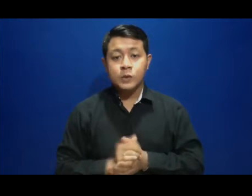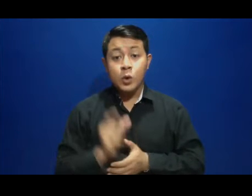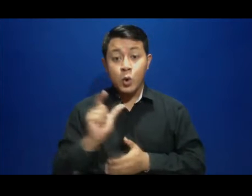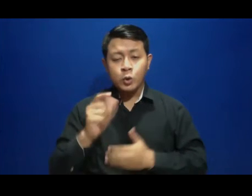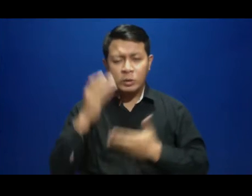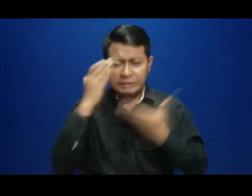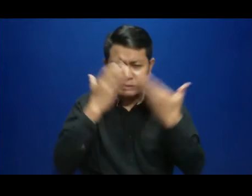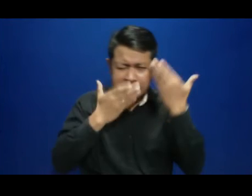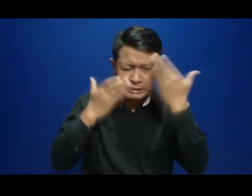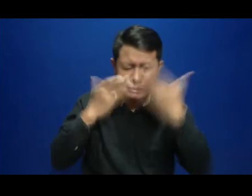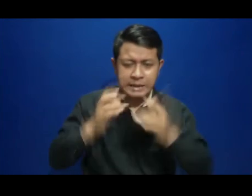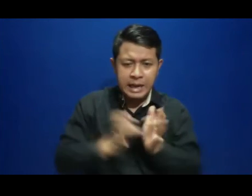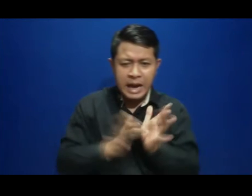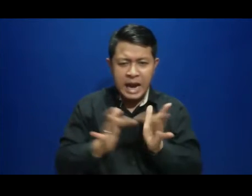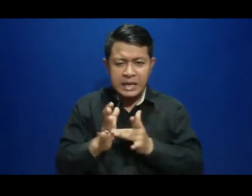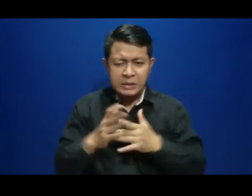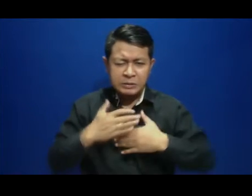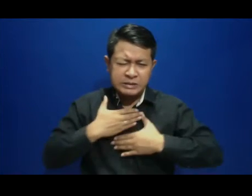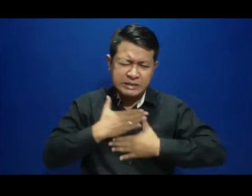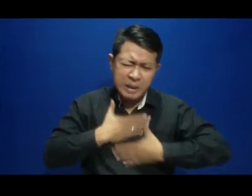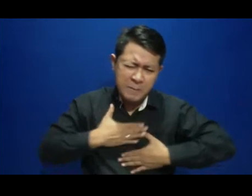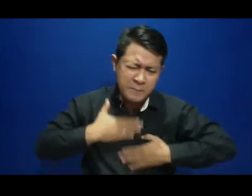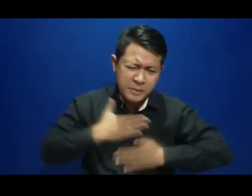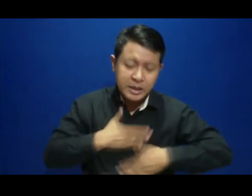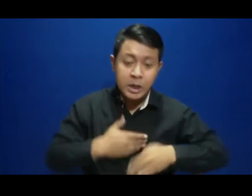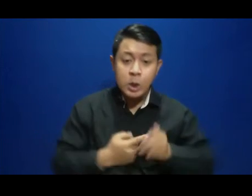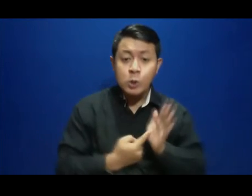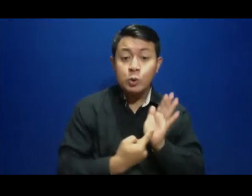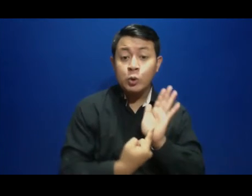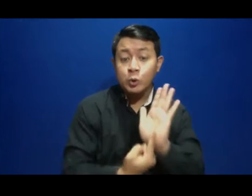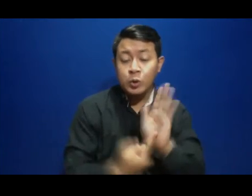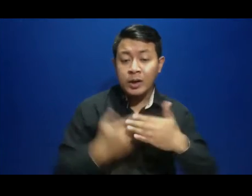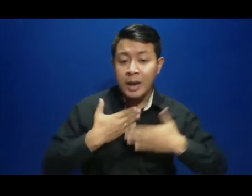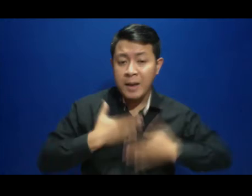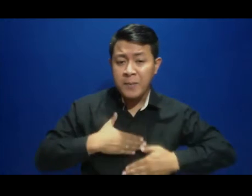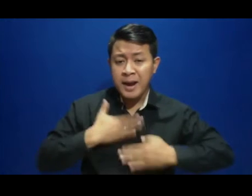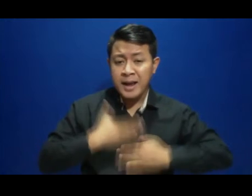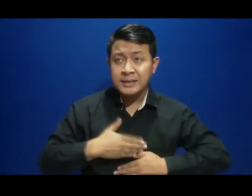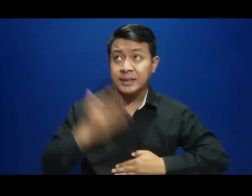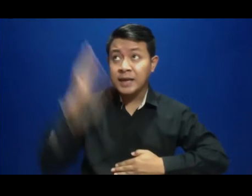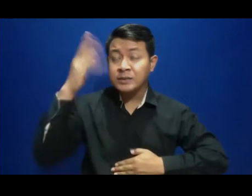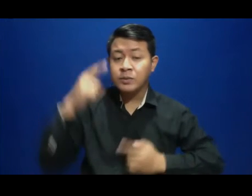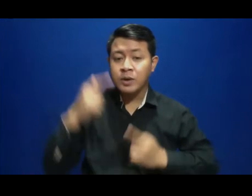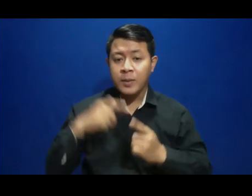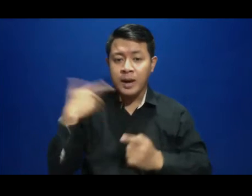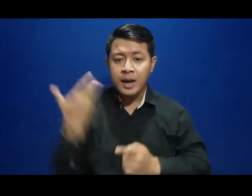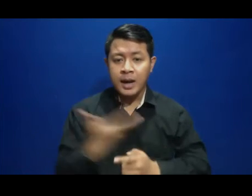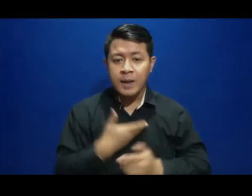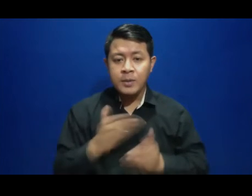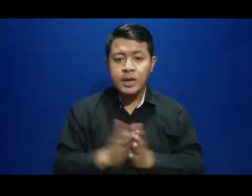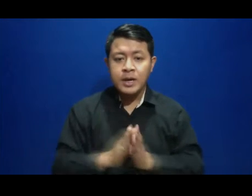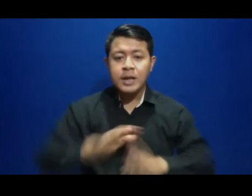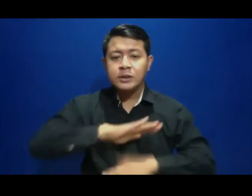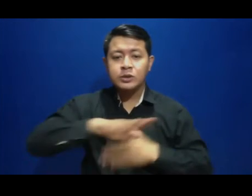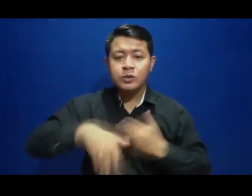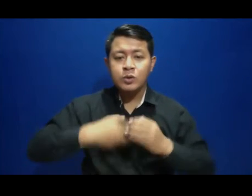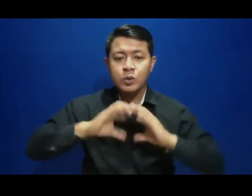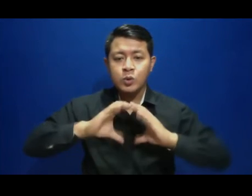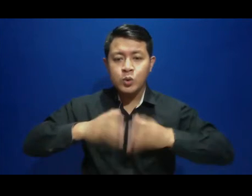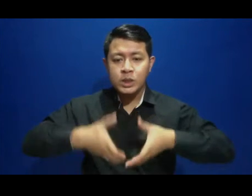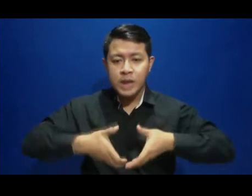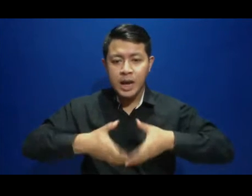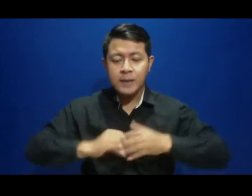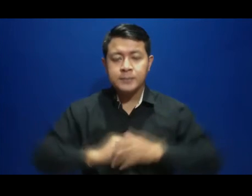Demi sengsara Yesus yang pedih, tunjukkanlah belas kasih-Mu kepada kami dan seluruh dunia.